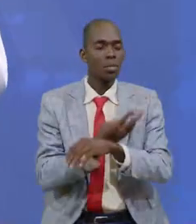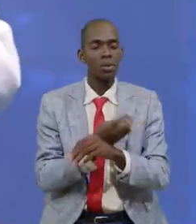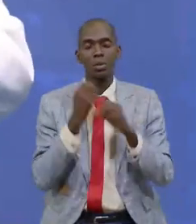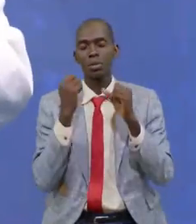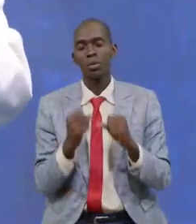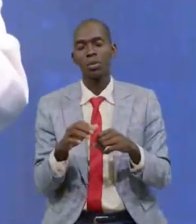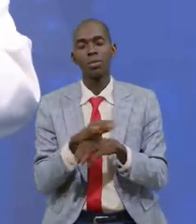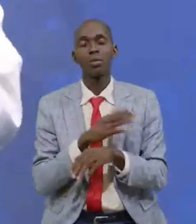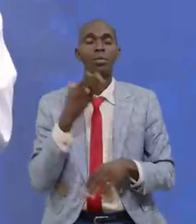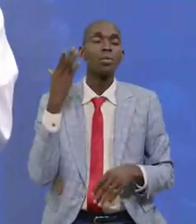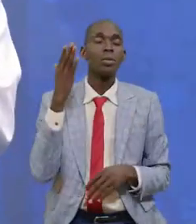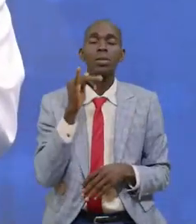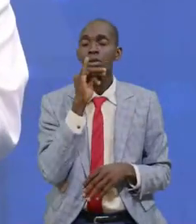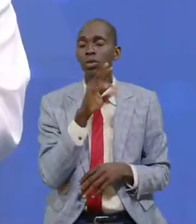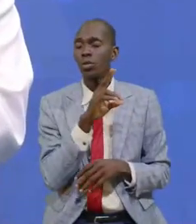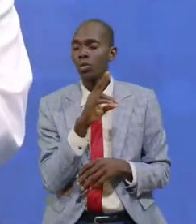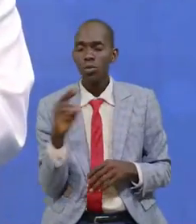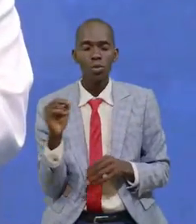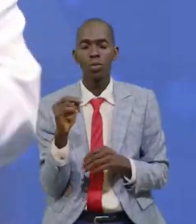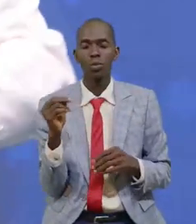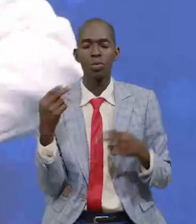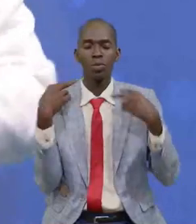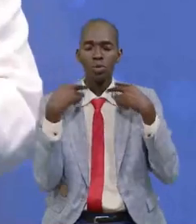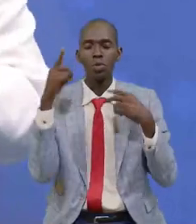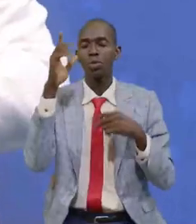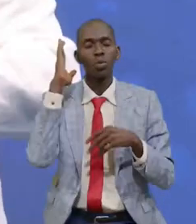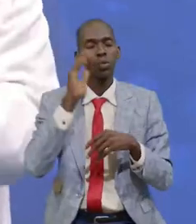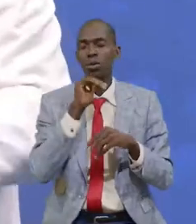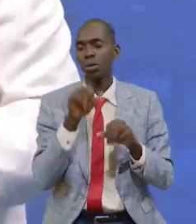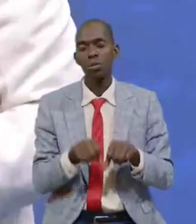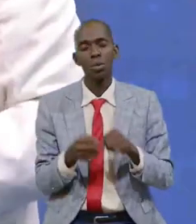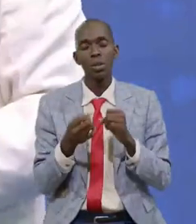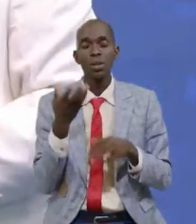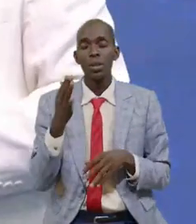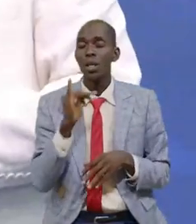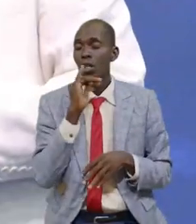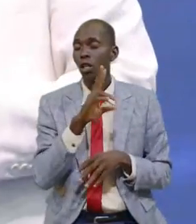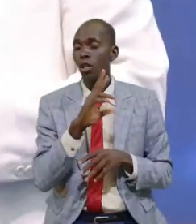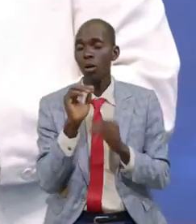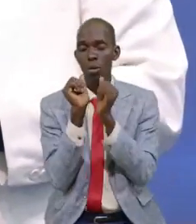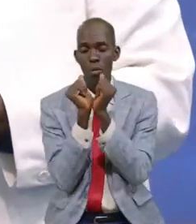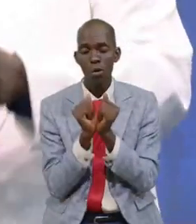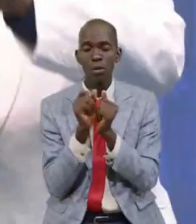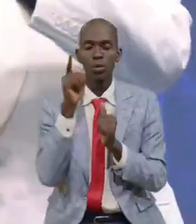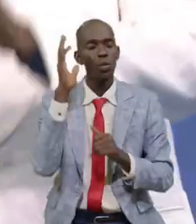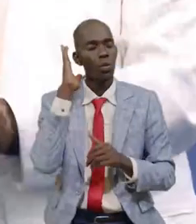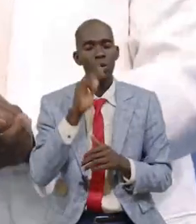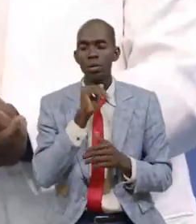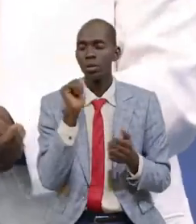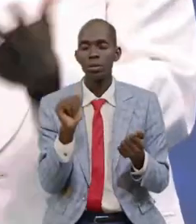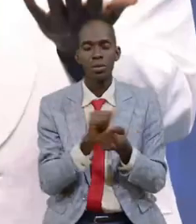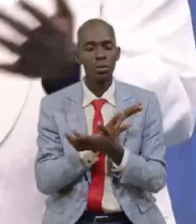et puissant. Il n'y a pas de joug que tu ne puisses briser. Il n'y a pas de servitude que tu ne puisses